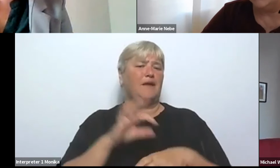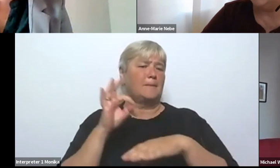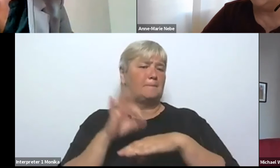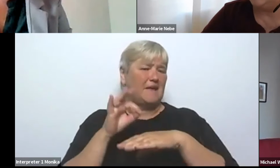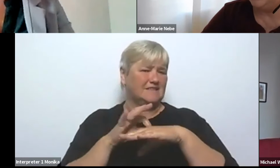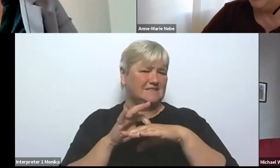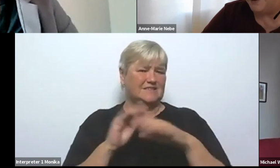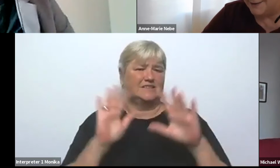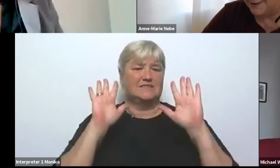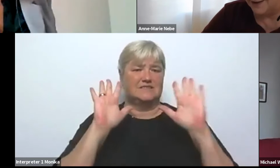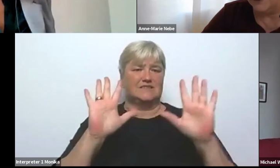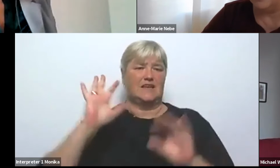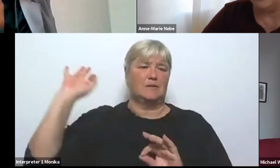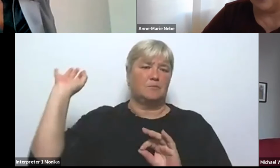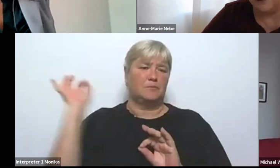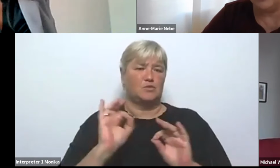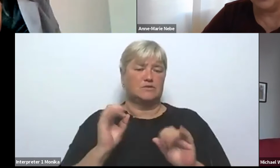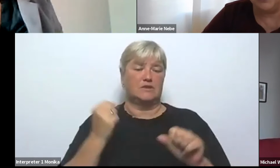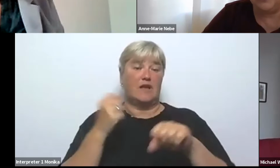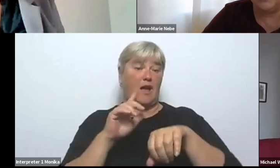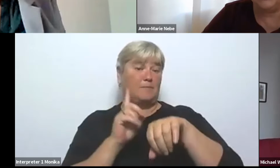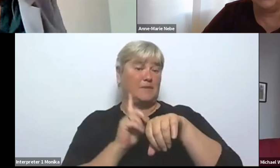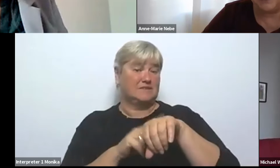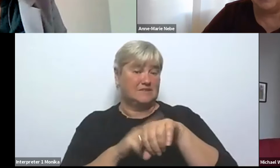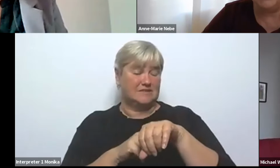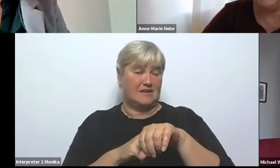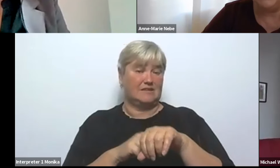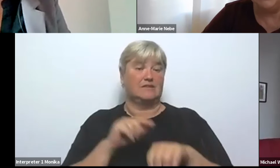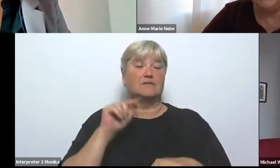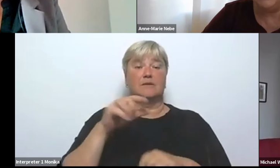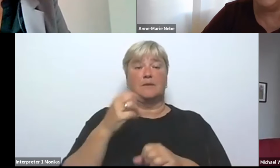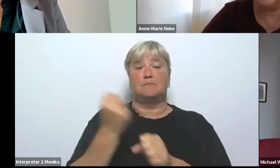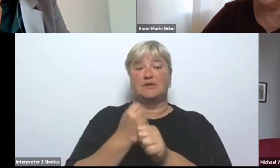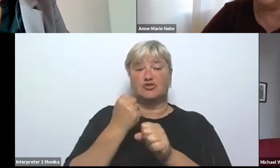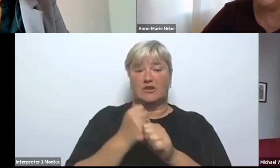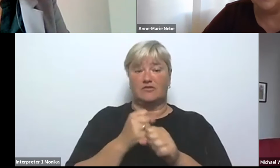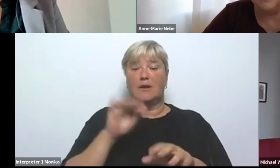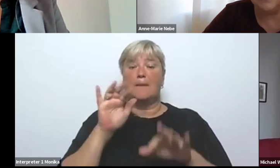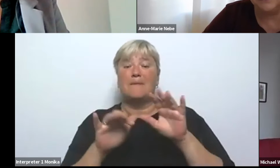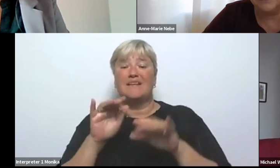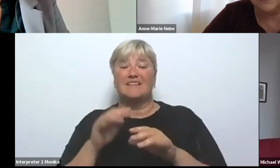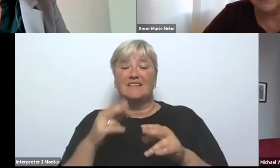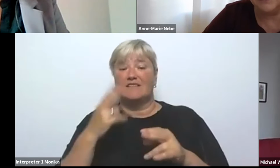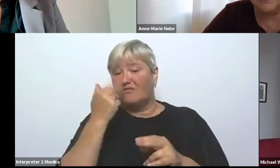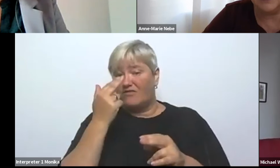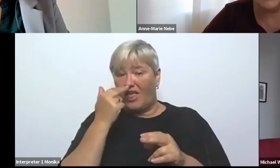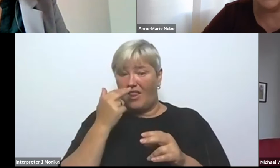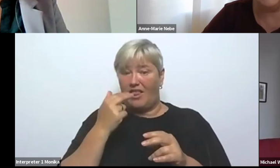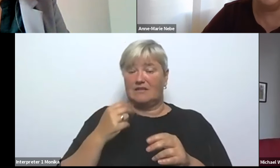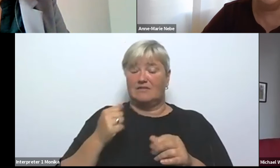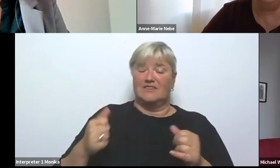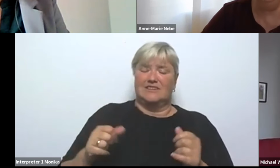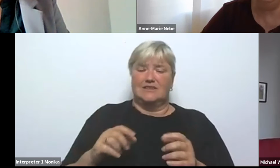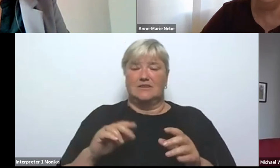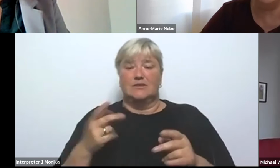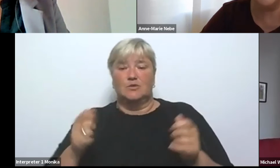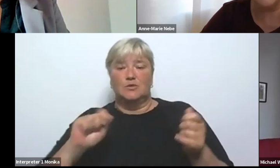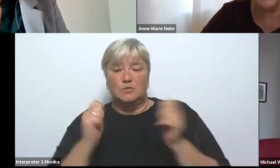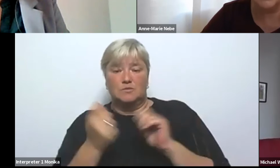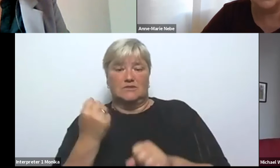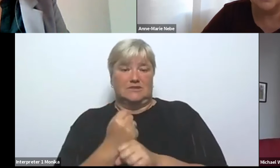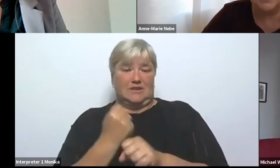10% der Arbeitszeit verbringen Beschäftigte damit, Bedienfehler zu bewältigen. Das ist eine